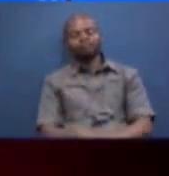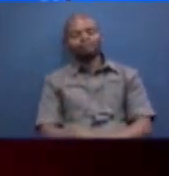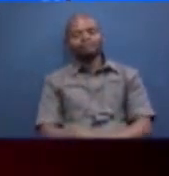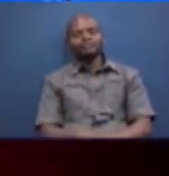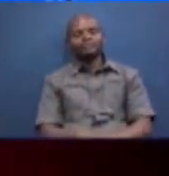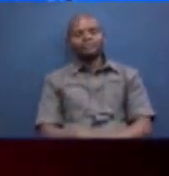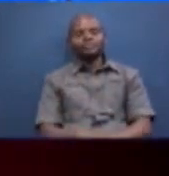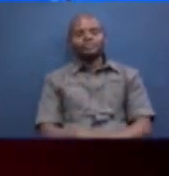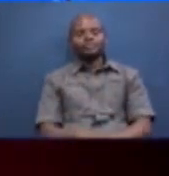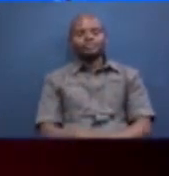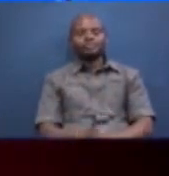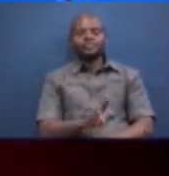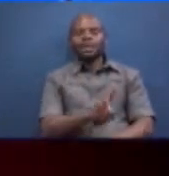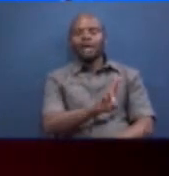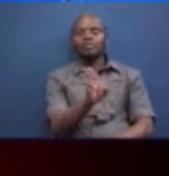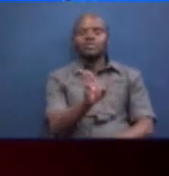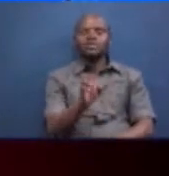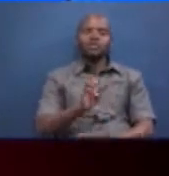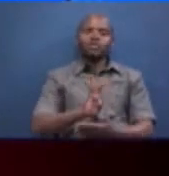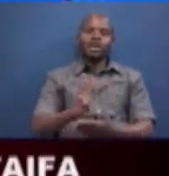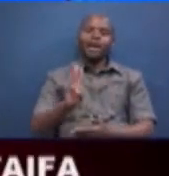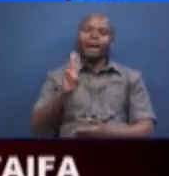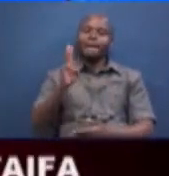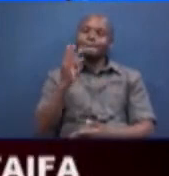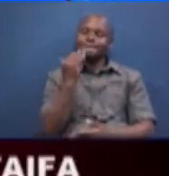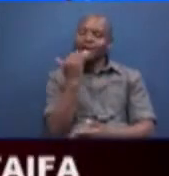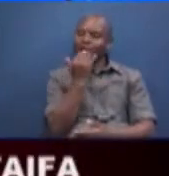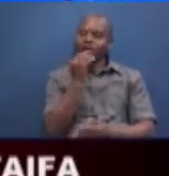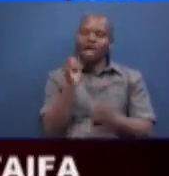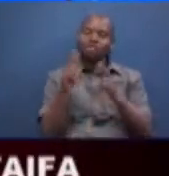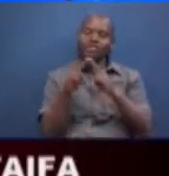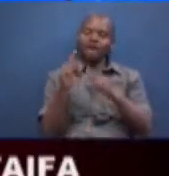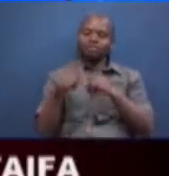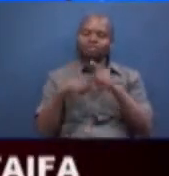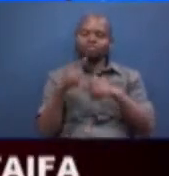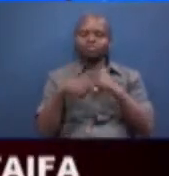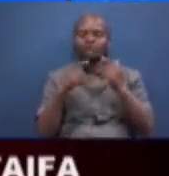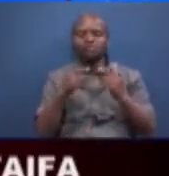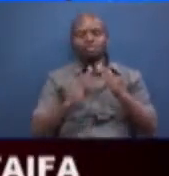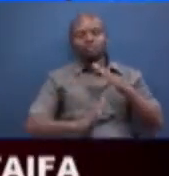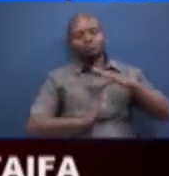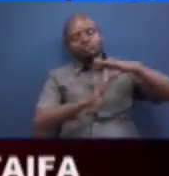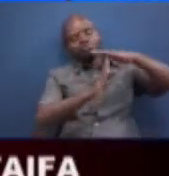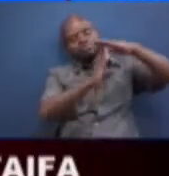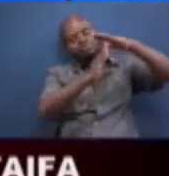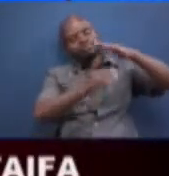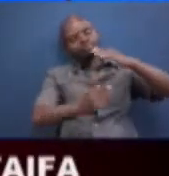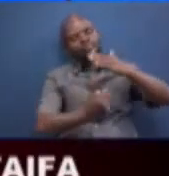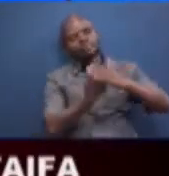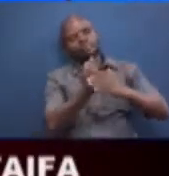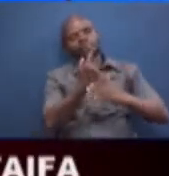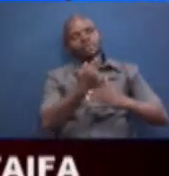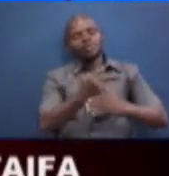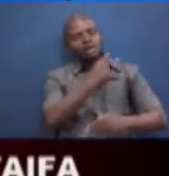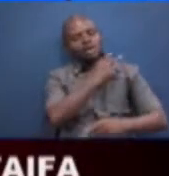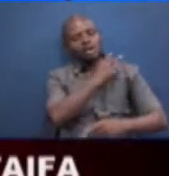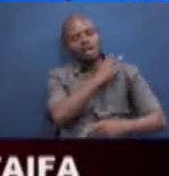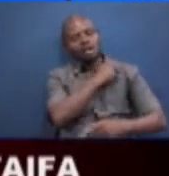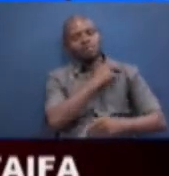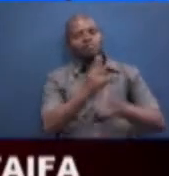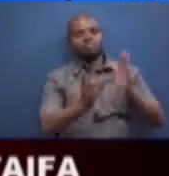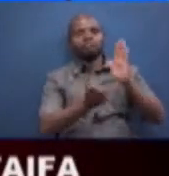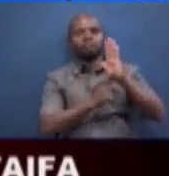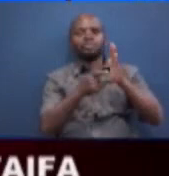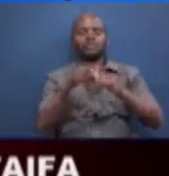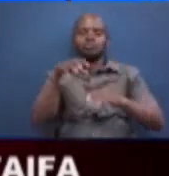hiyo. Halmashauri ya wilaya ya Meru mkoani Arusha imeendelea kuwa kinara katika matokeo ya kidato cha